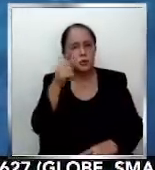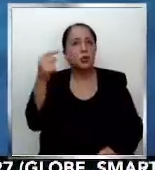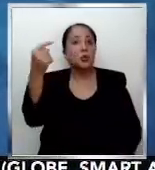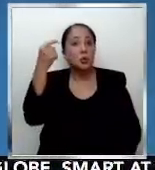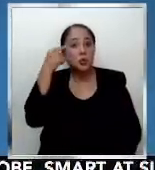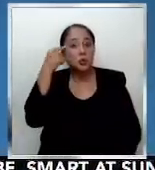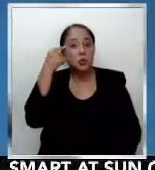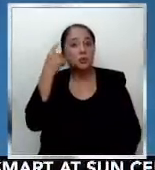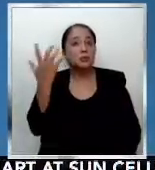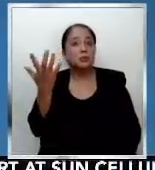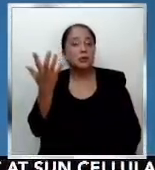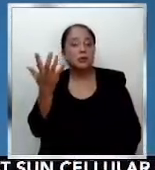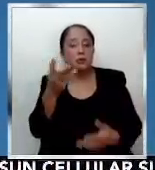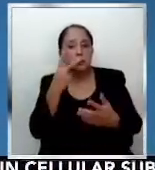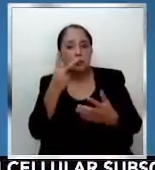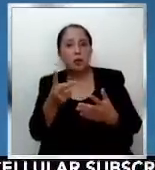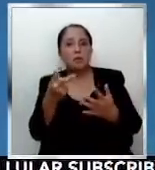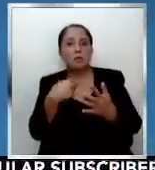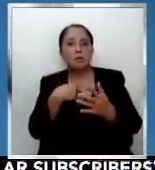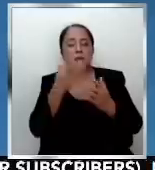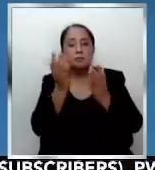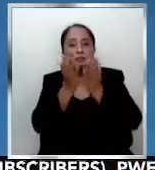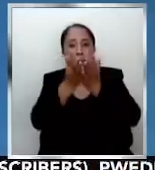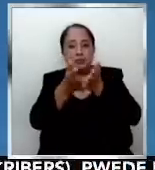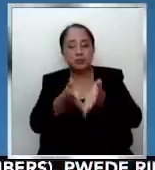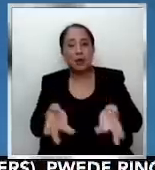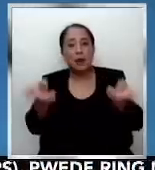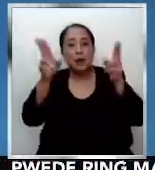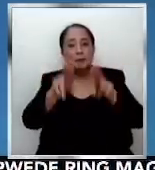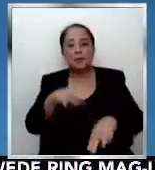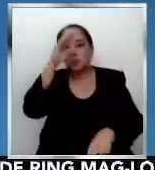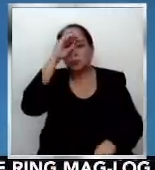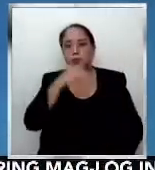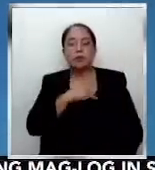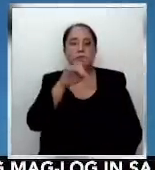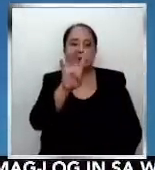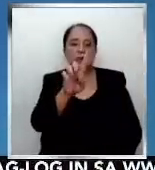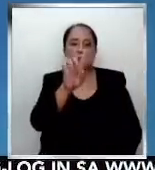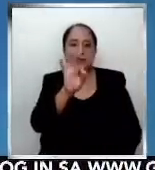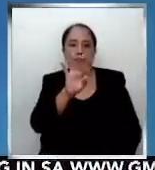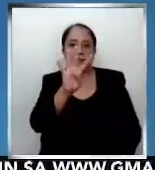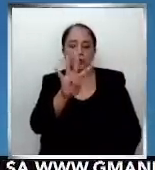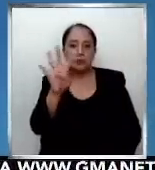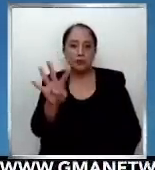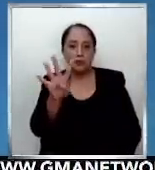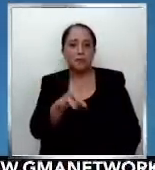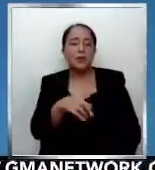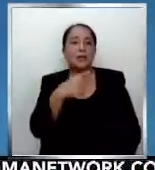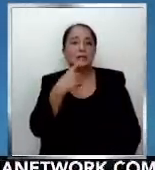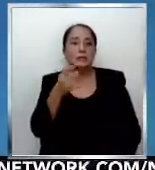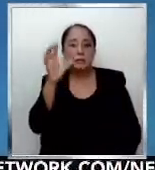ang nakakaraan. Pero ang paglubog ng Sammy B. nangyari noong October 1944. Ayon sa explorer na si Victor